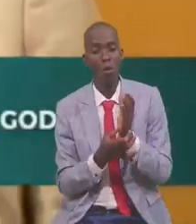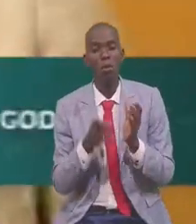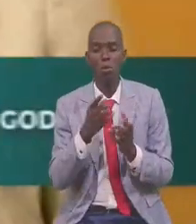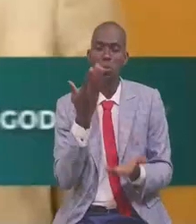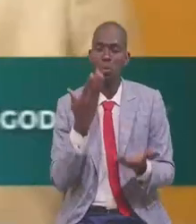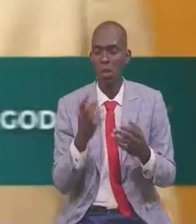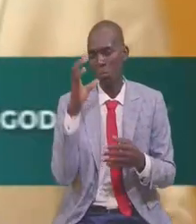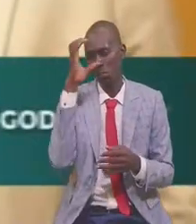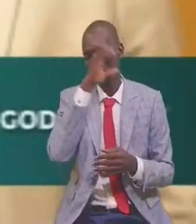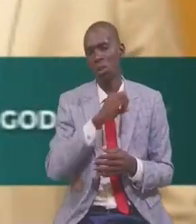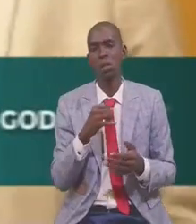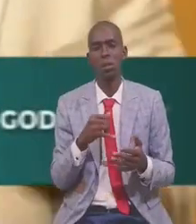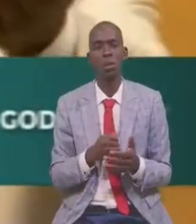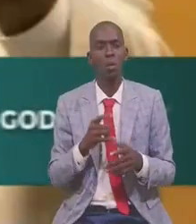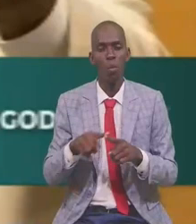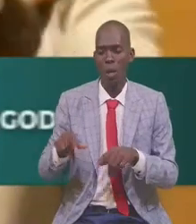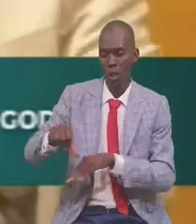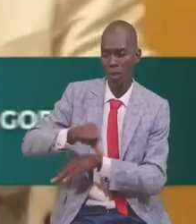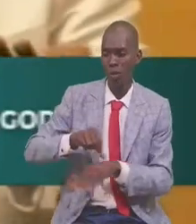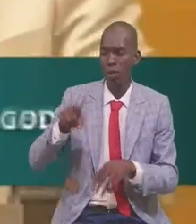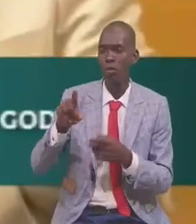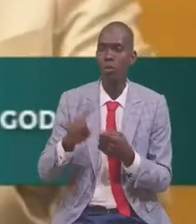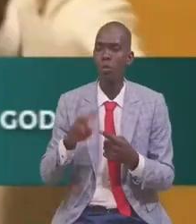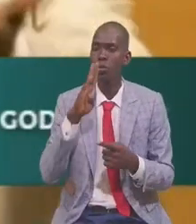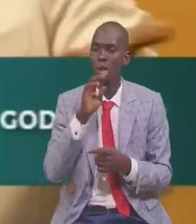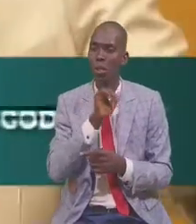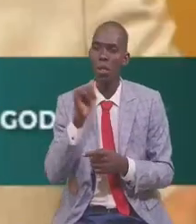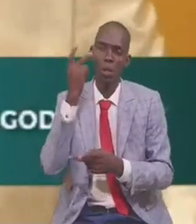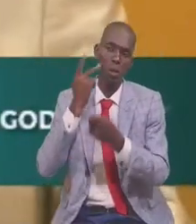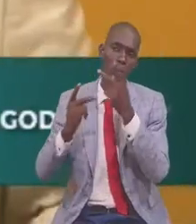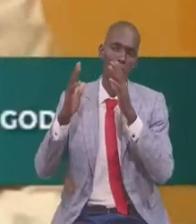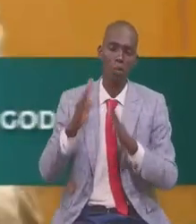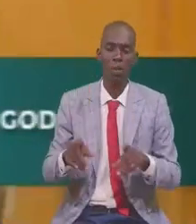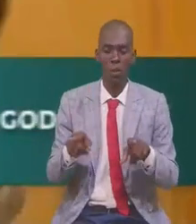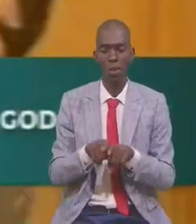pour être prophète à ta place, pour te remplacer.